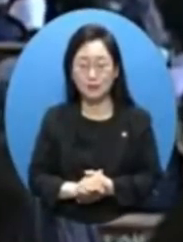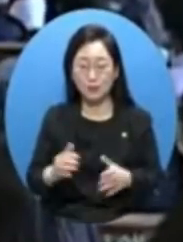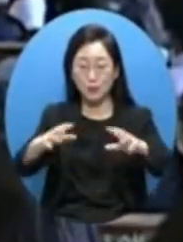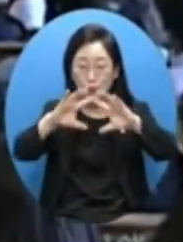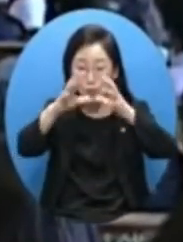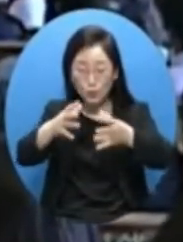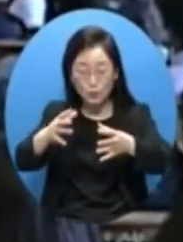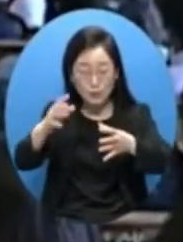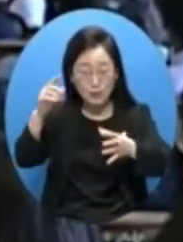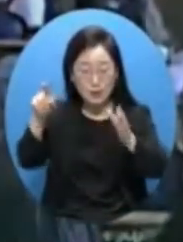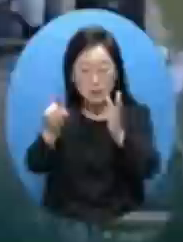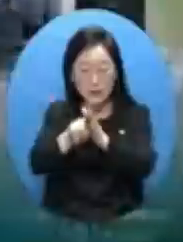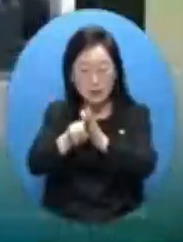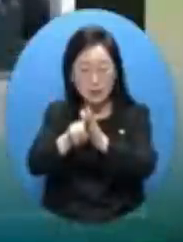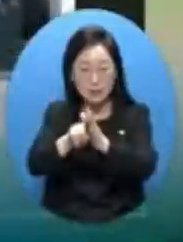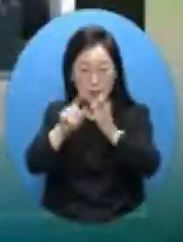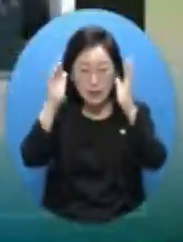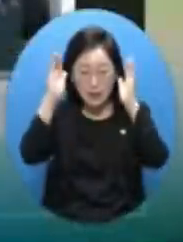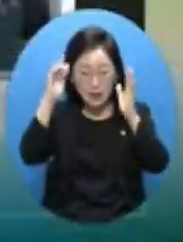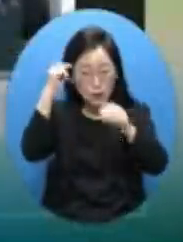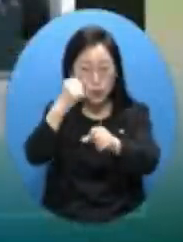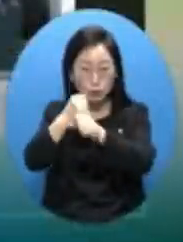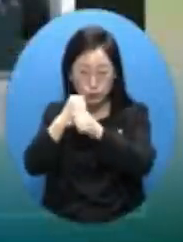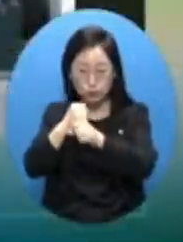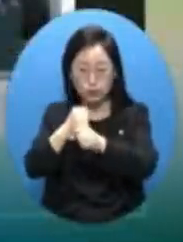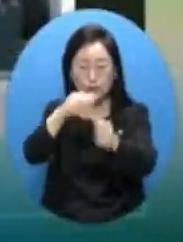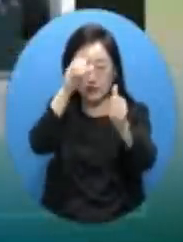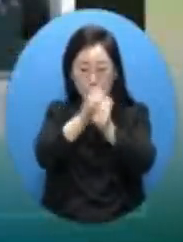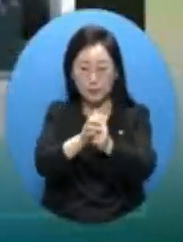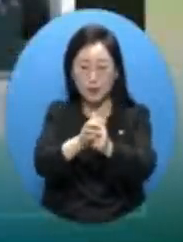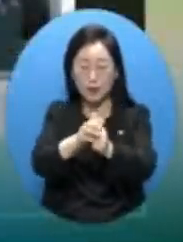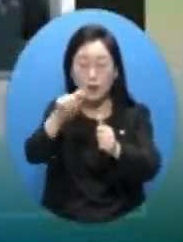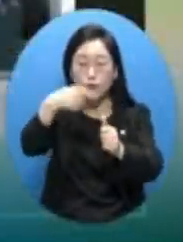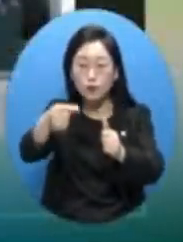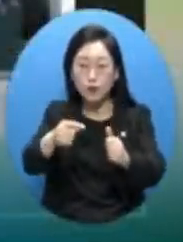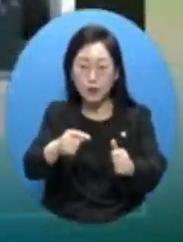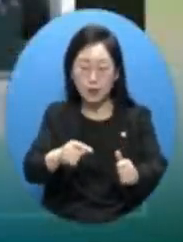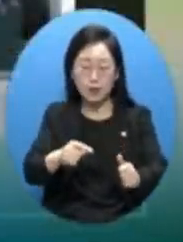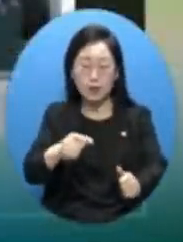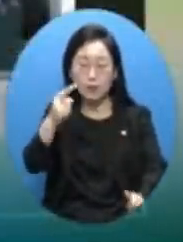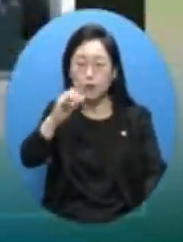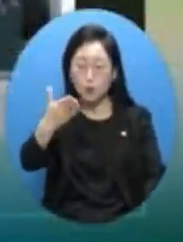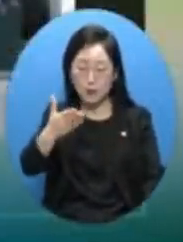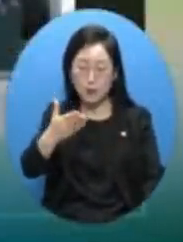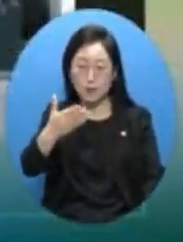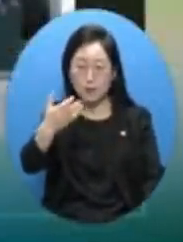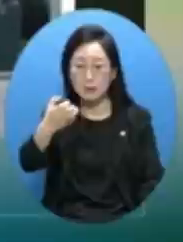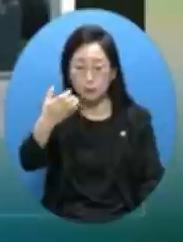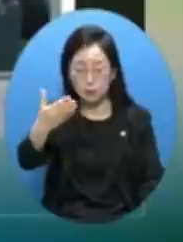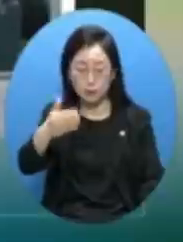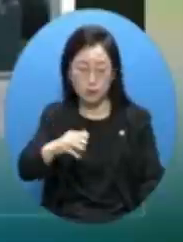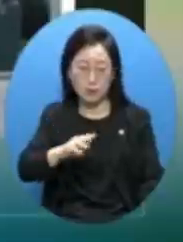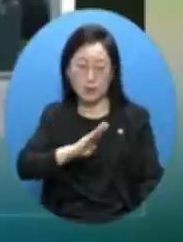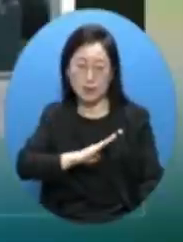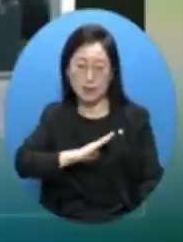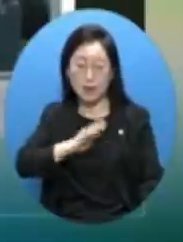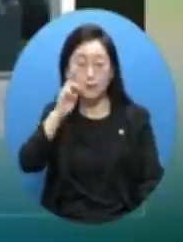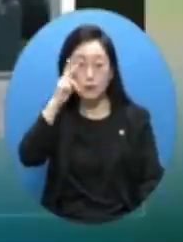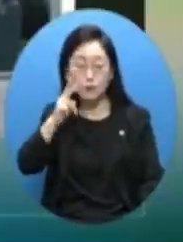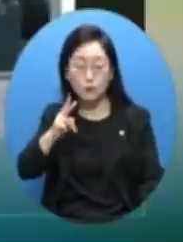국제신학연구원장 또 한세 교수로 섬기다가 1998년도 베데스다 대학교의 총장으로 임명하셔서 LA로 건너가서 대학교 인가를